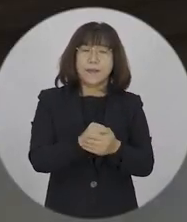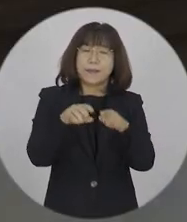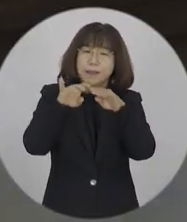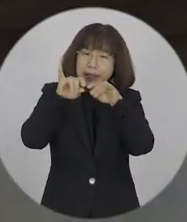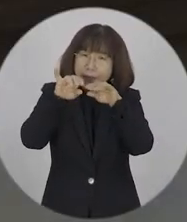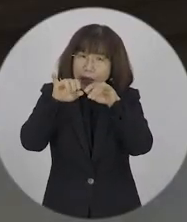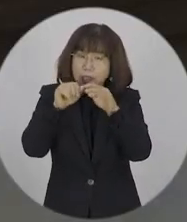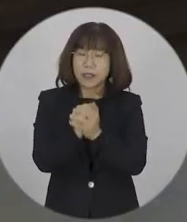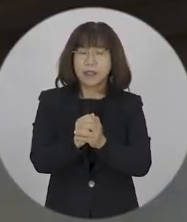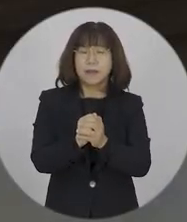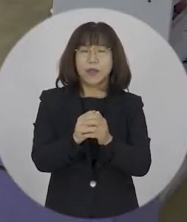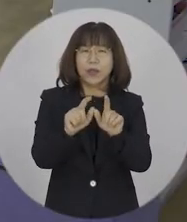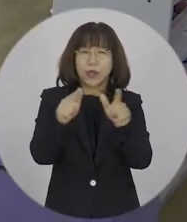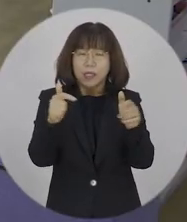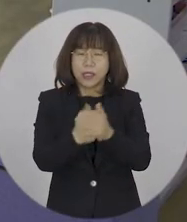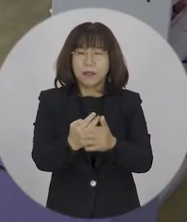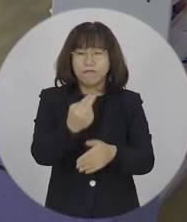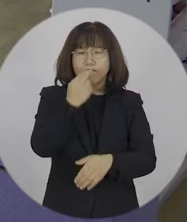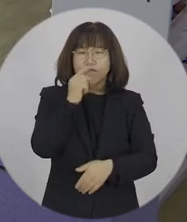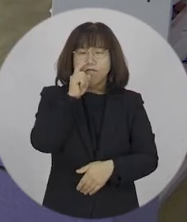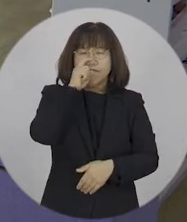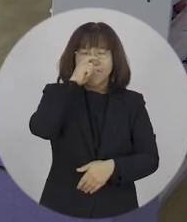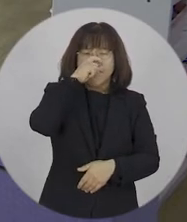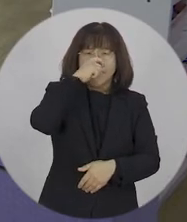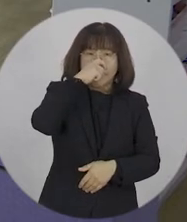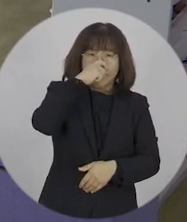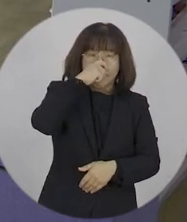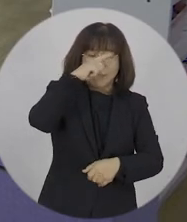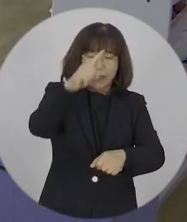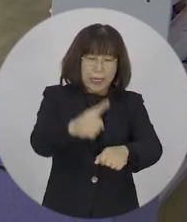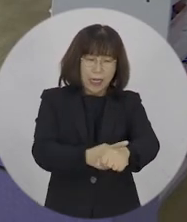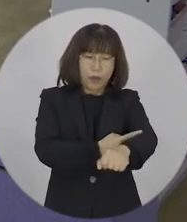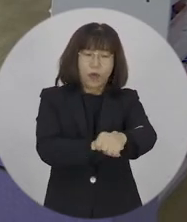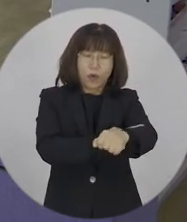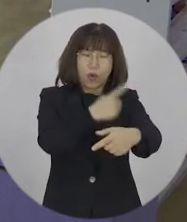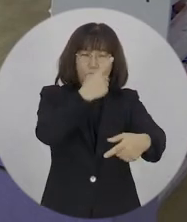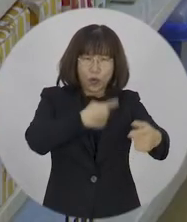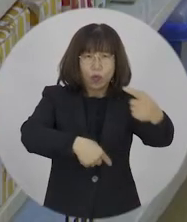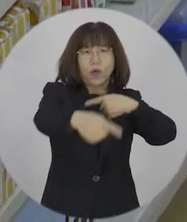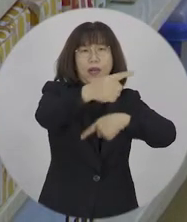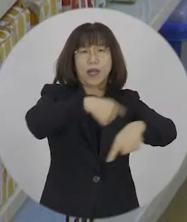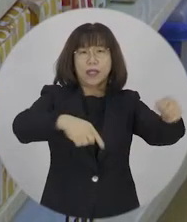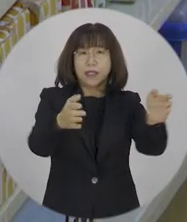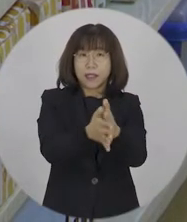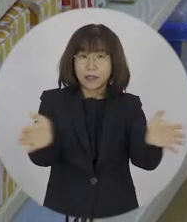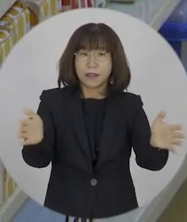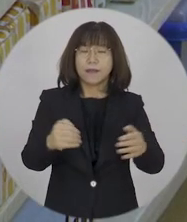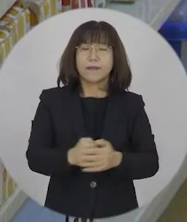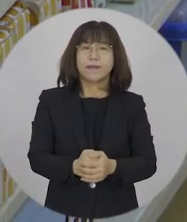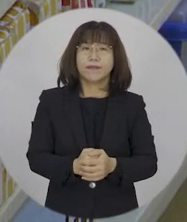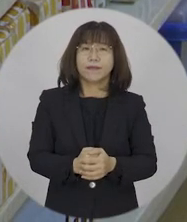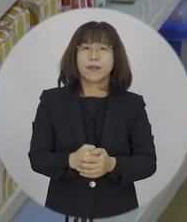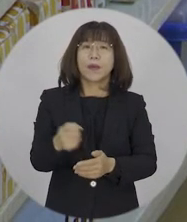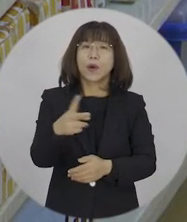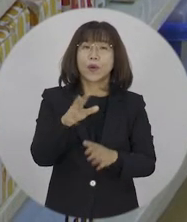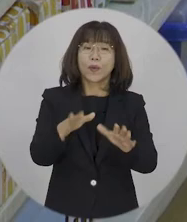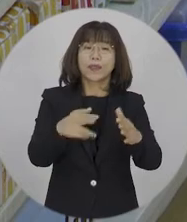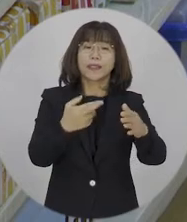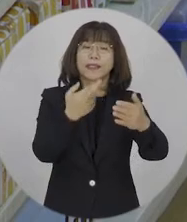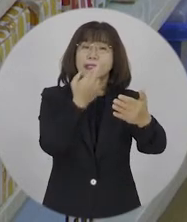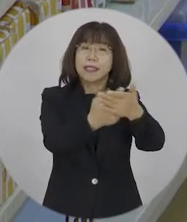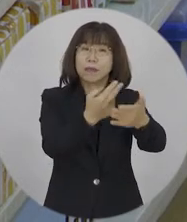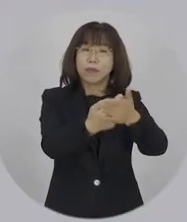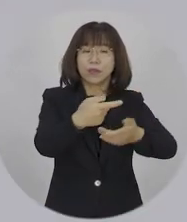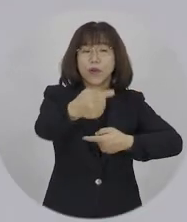이산화탄소 등의 수치를 측정해 실내 공기 질이 나빠지면 자동으로 환기를 실시하게 됩니다 한편